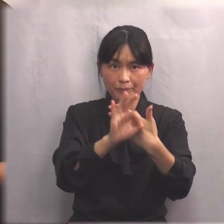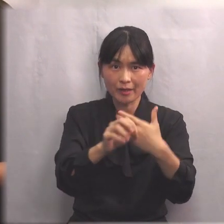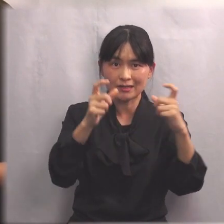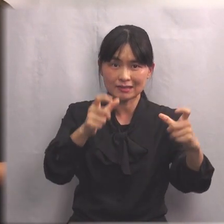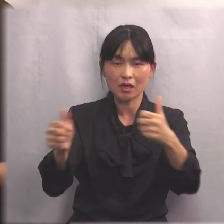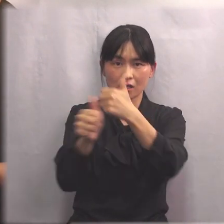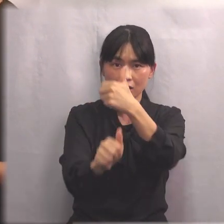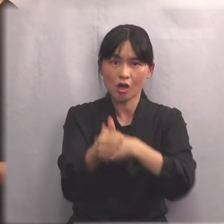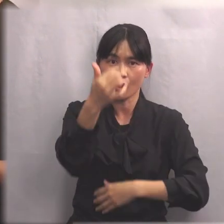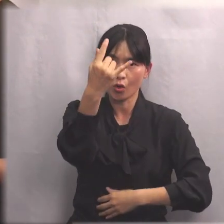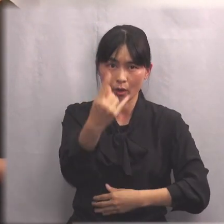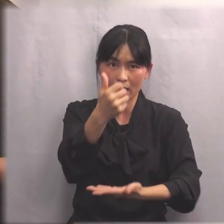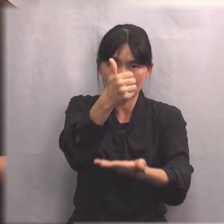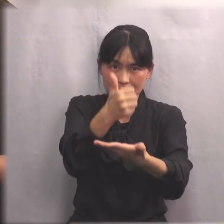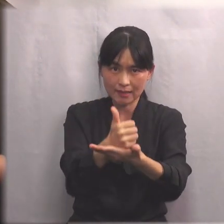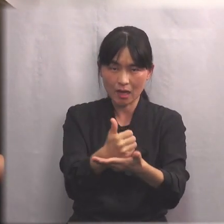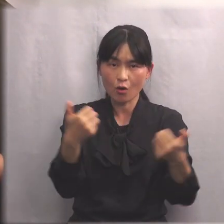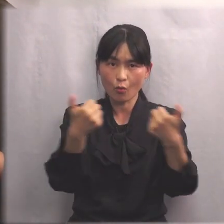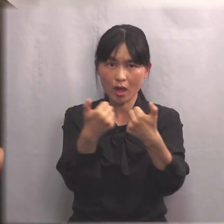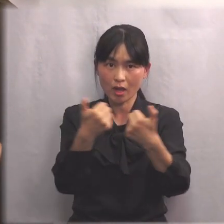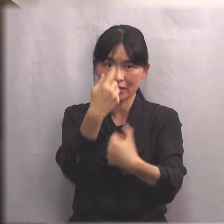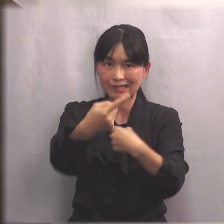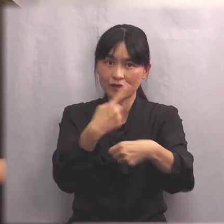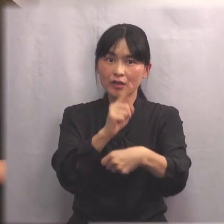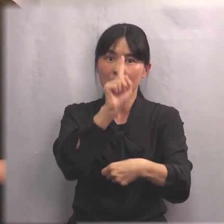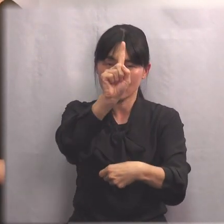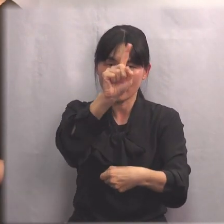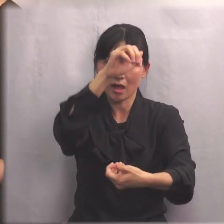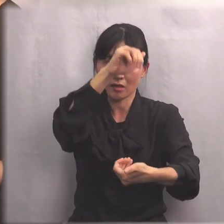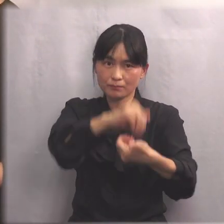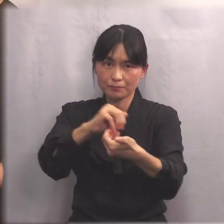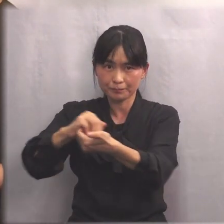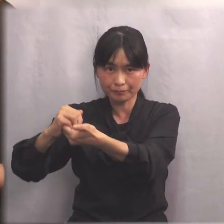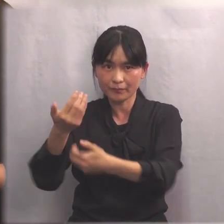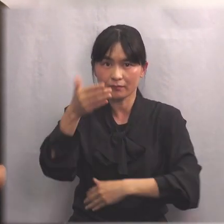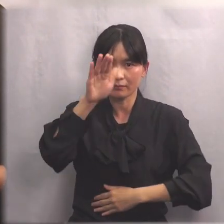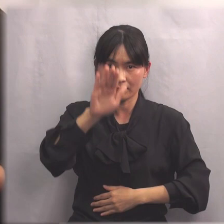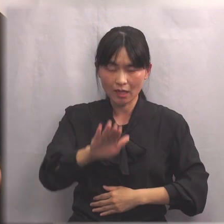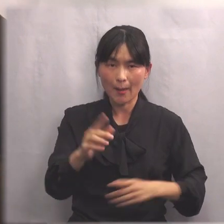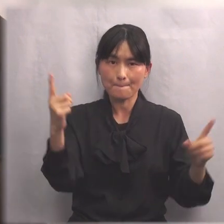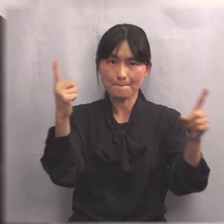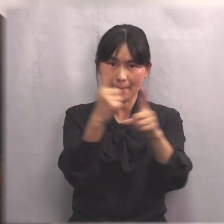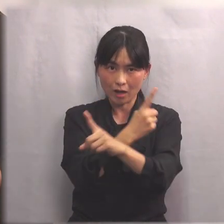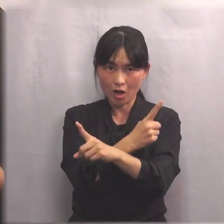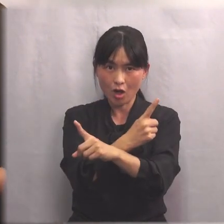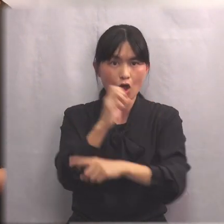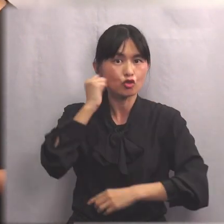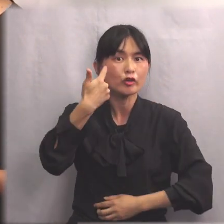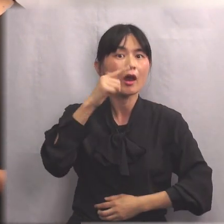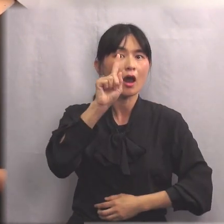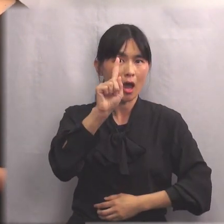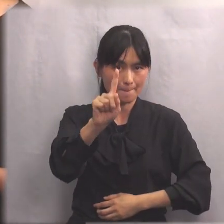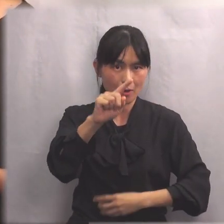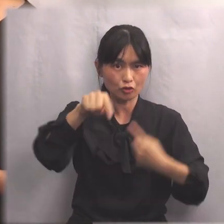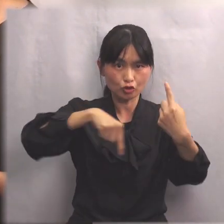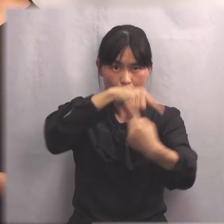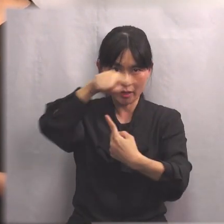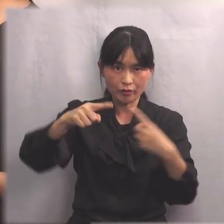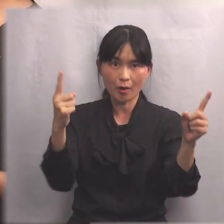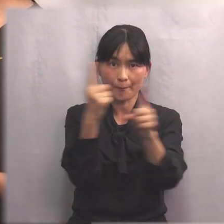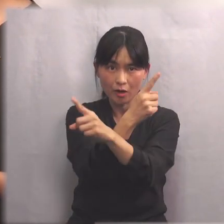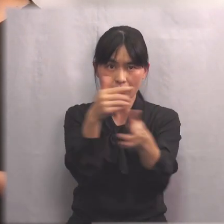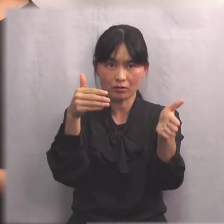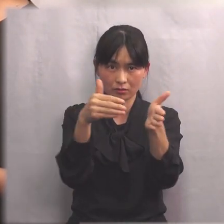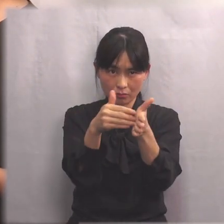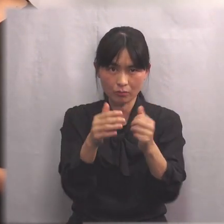지역위원장 연석회의는 연 1회 개최하는 것을 원칙으로 하고 있는데요. 이것을 반기마다 개최하여 운영하는 것으로